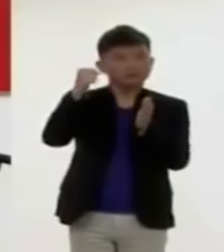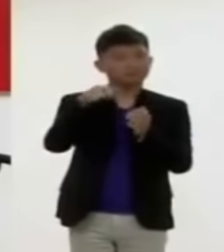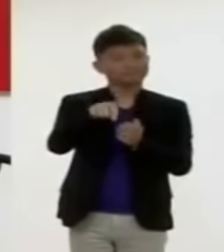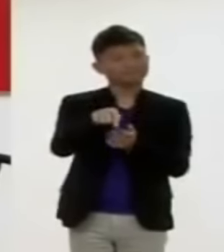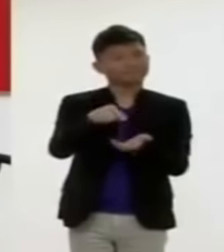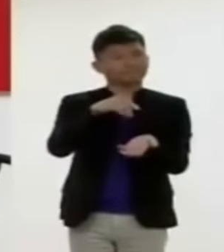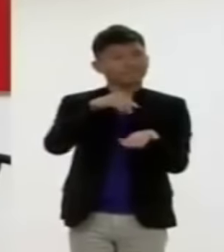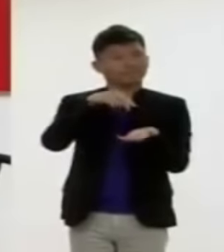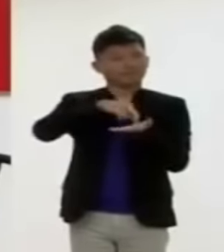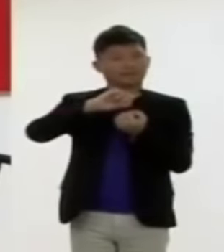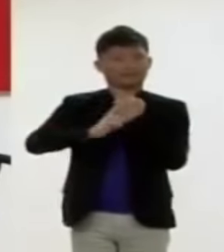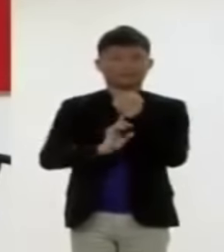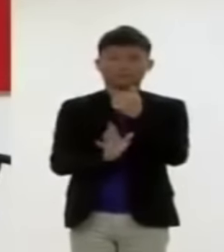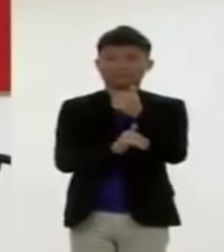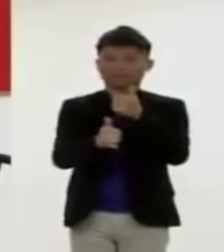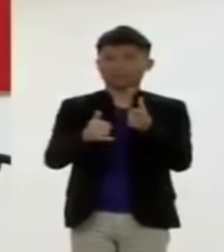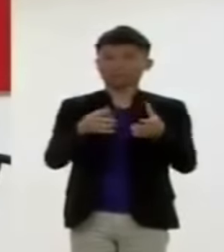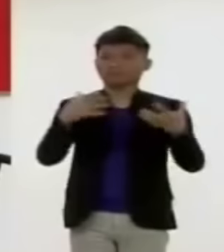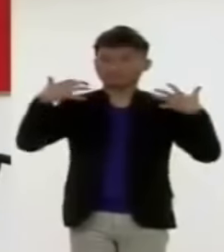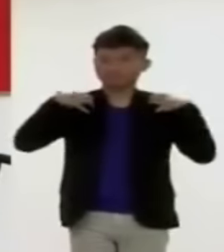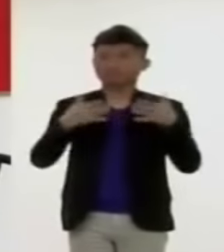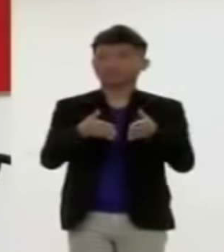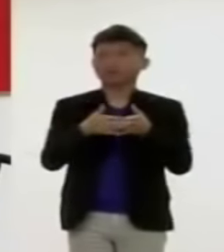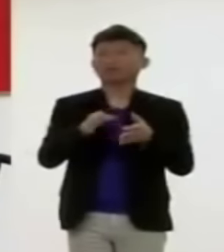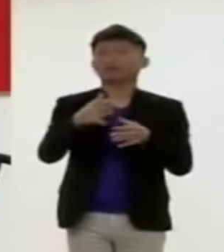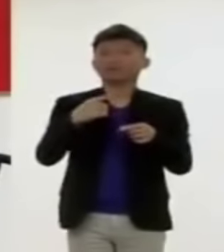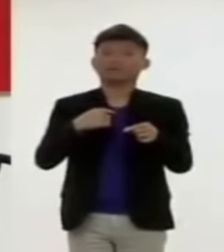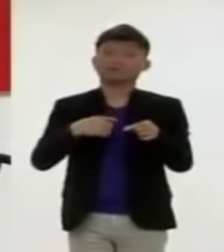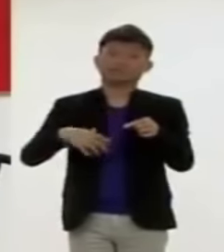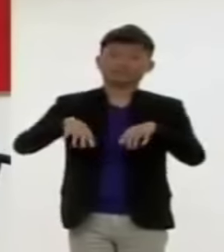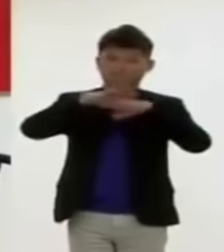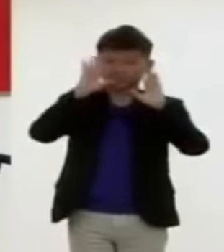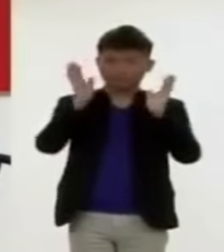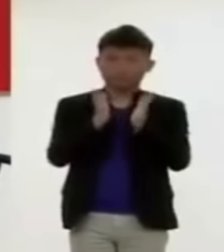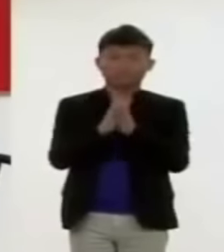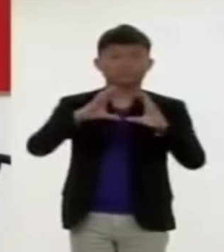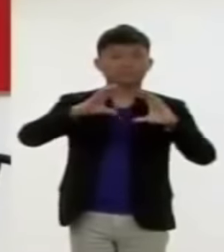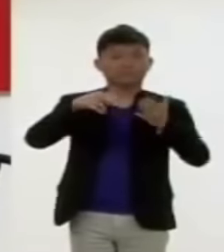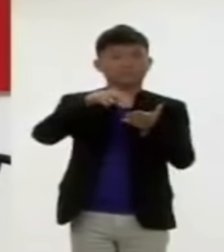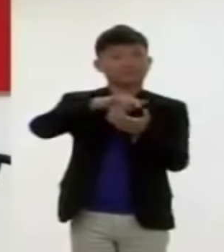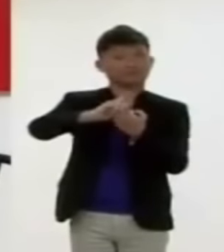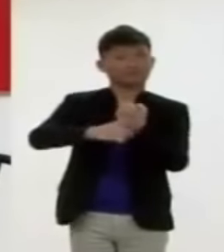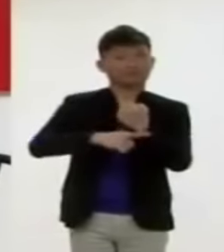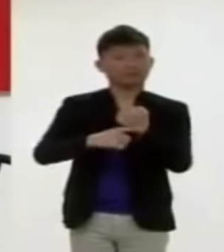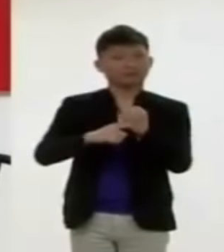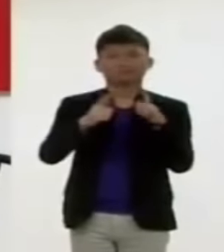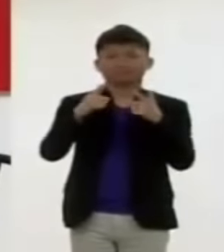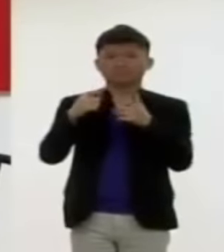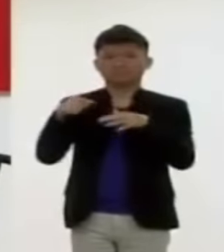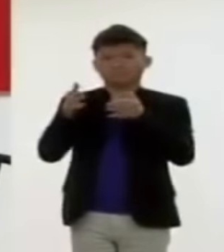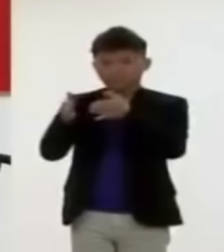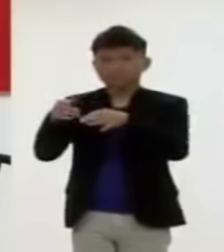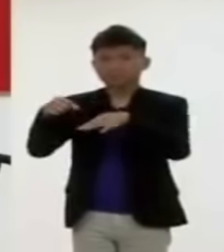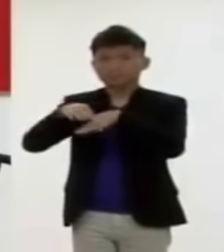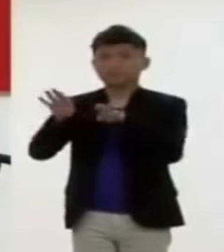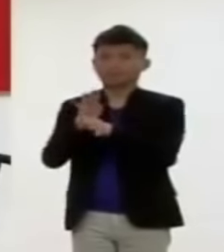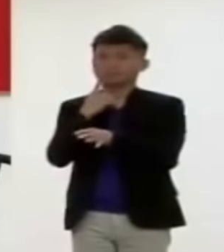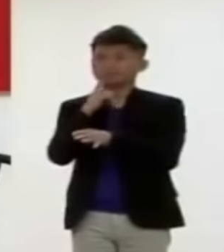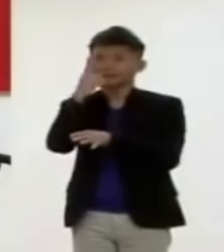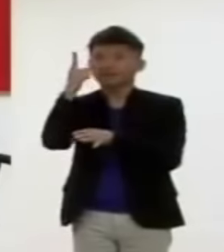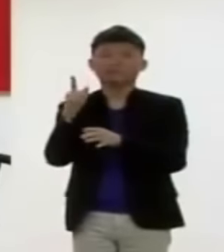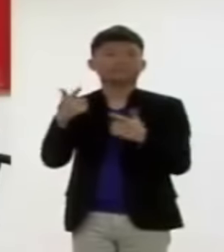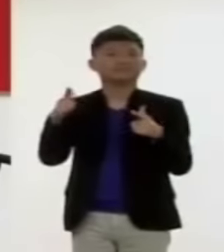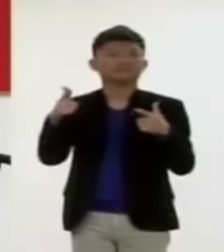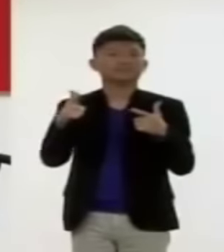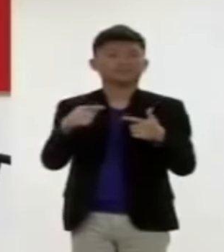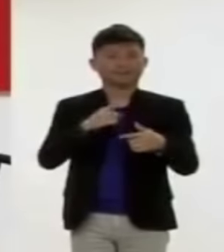的，因为我们是全国性的立法跟修法，并不是在金门这一席。我们能够从自己的力